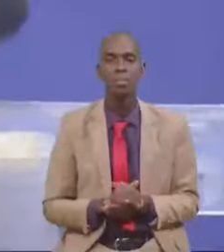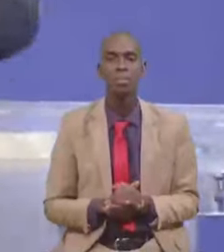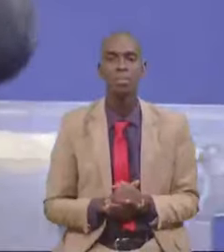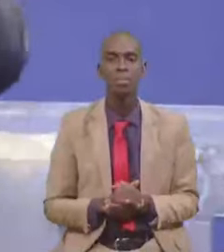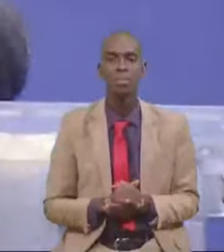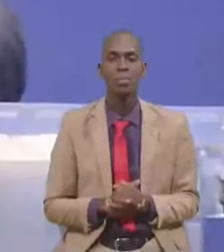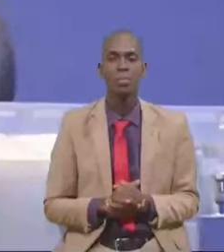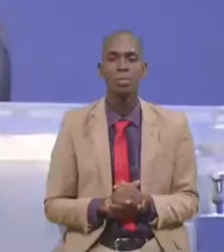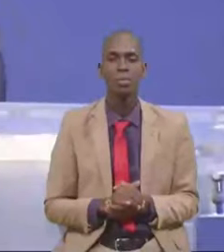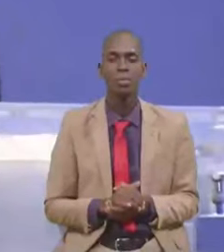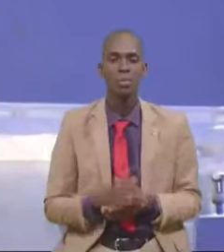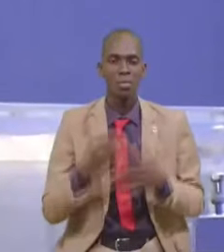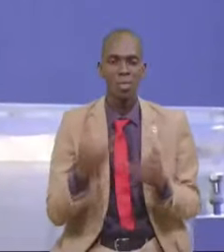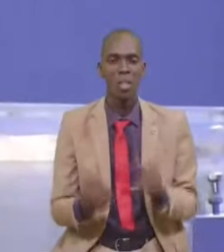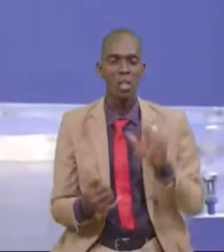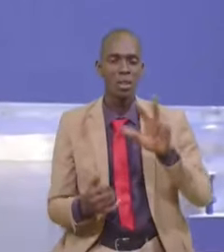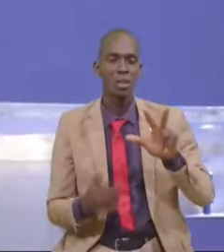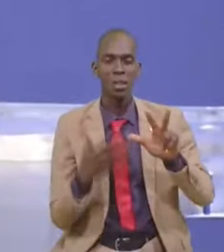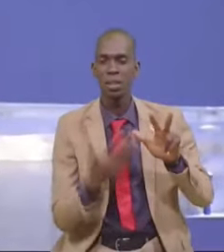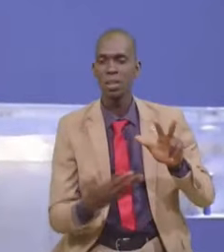Nous allons voir trois choses.